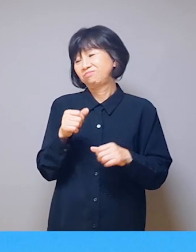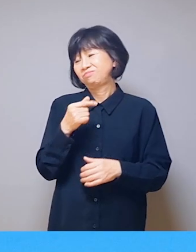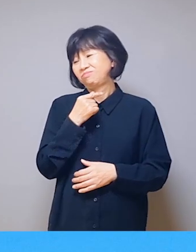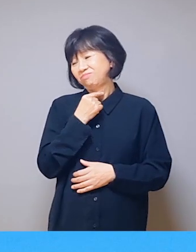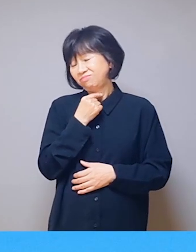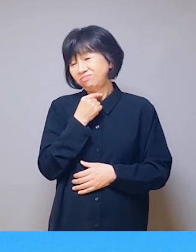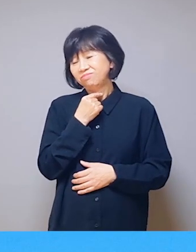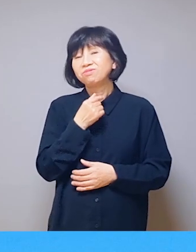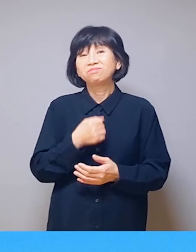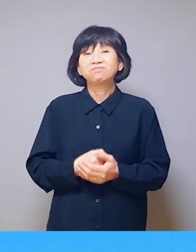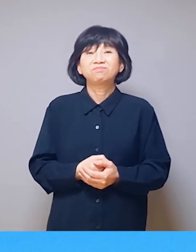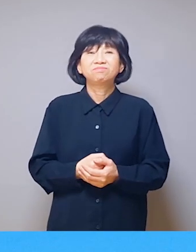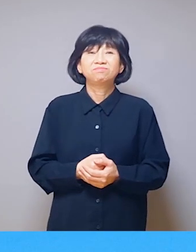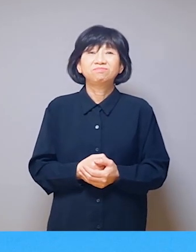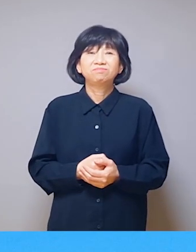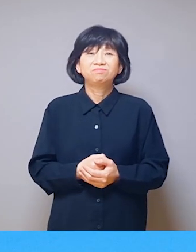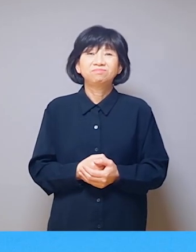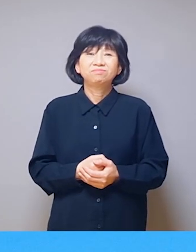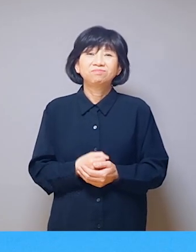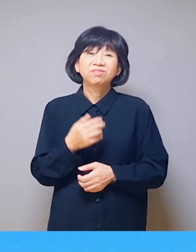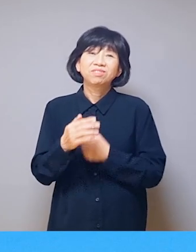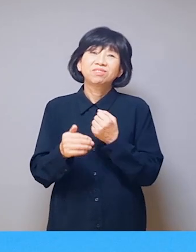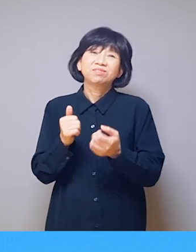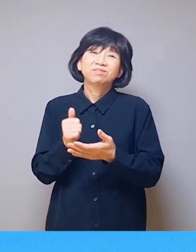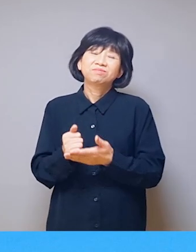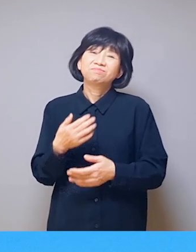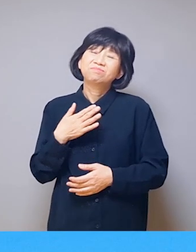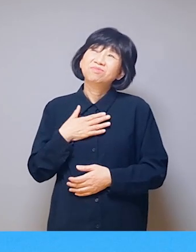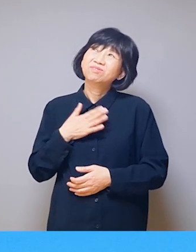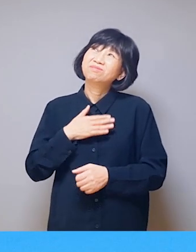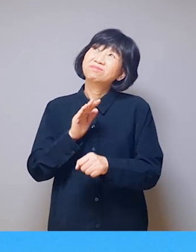목회를 잘 못하면 이렇게 됐겠어요, 하나님?